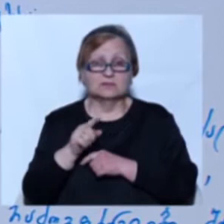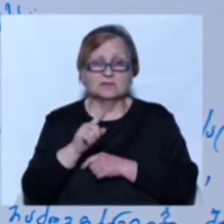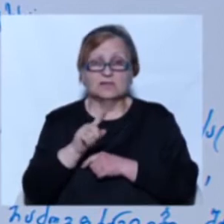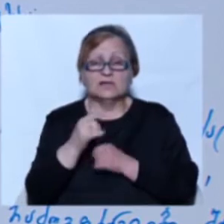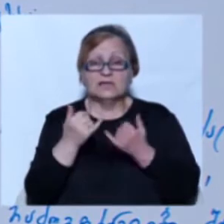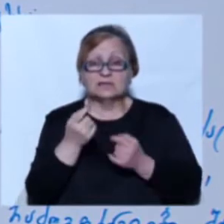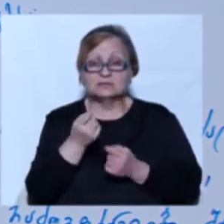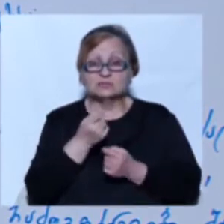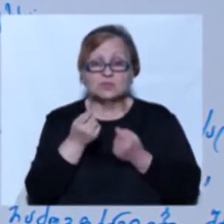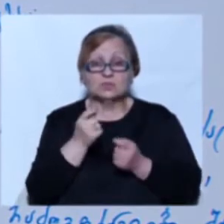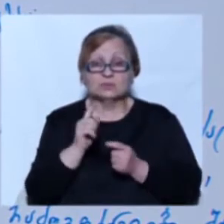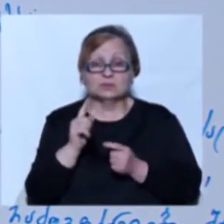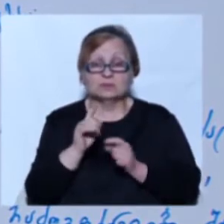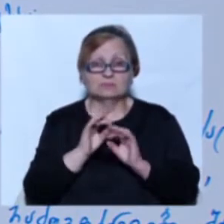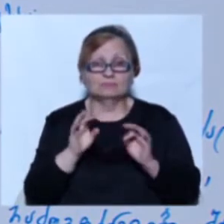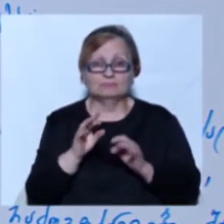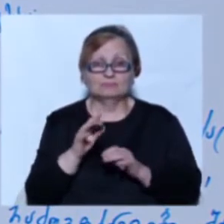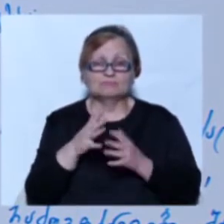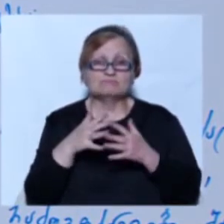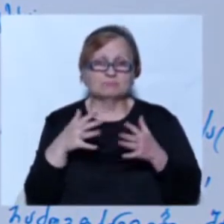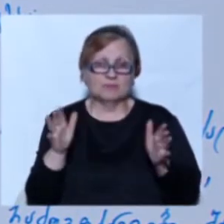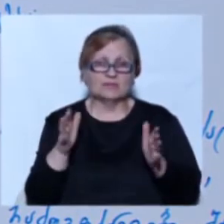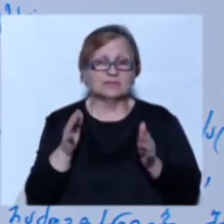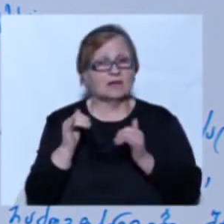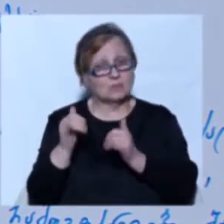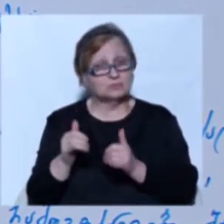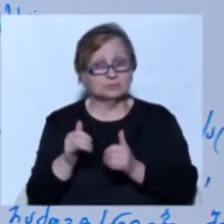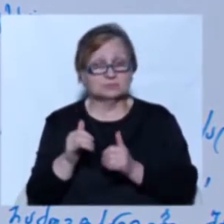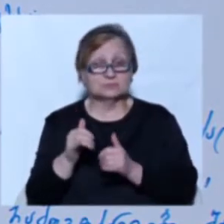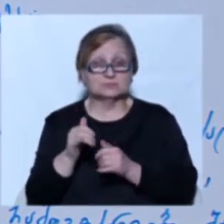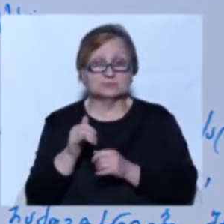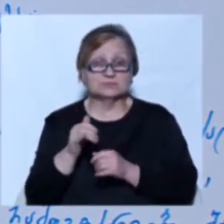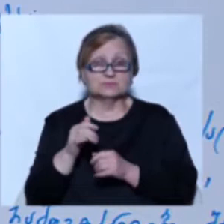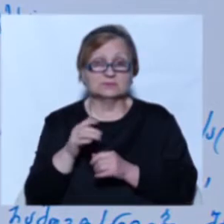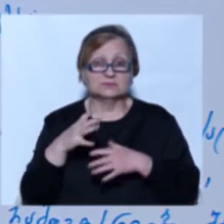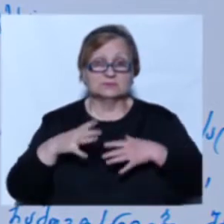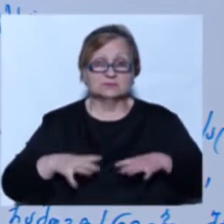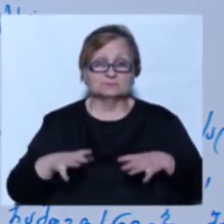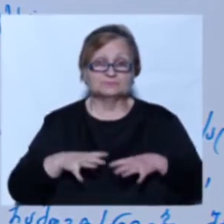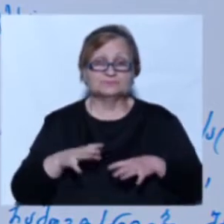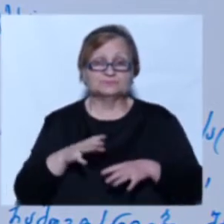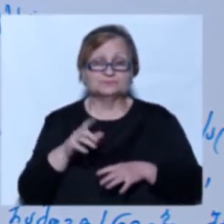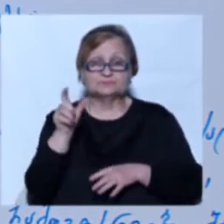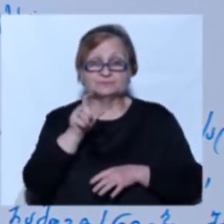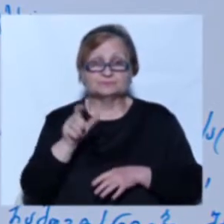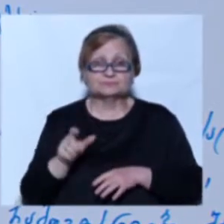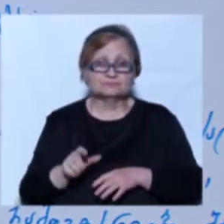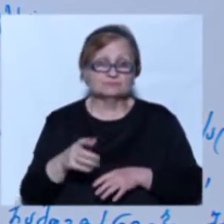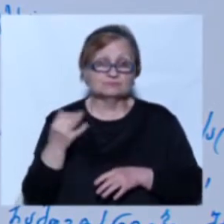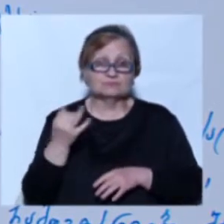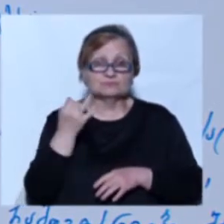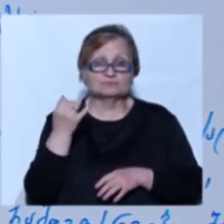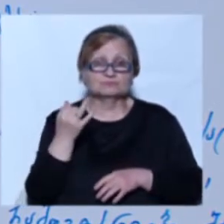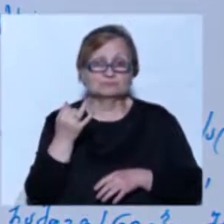რამ მაინც, თუმცა მეტი ეკუთვნის ქართული პოეზიის, ქართული ლიტერატურის